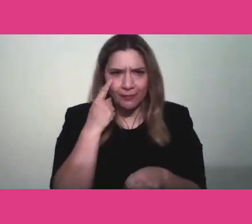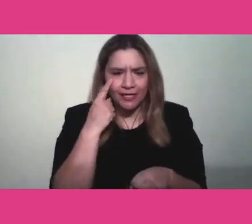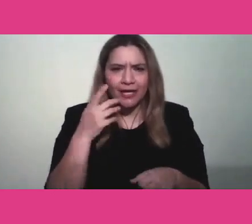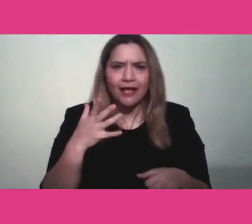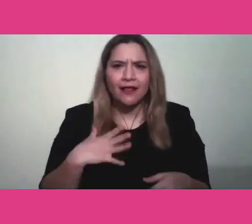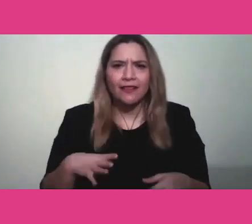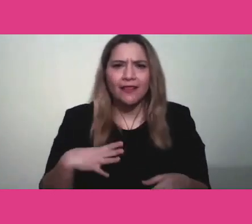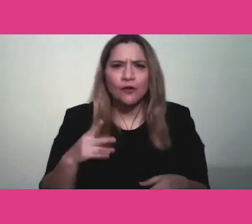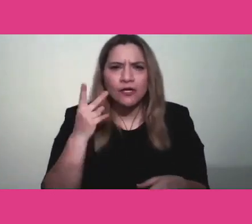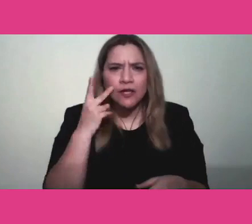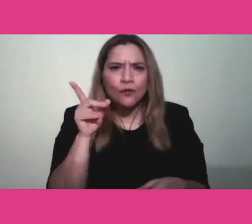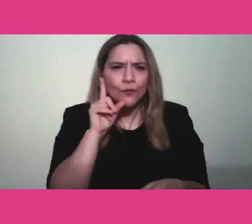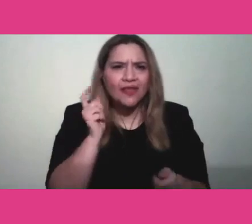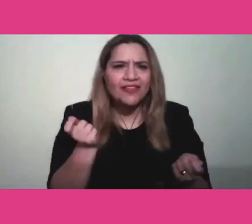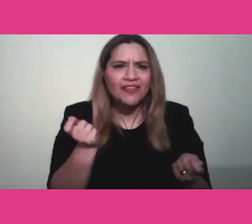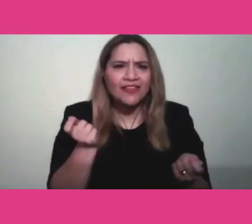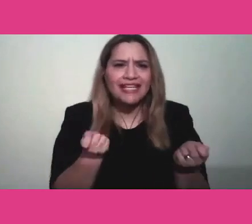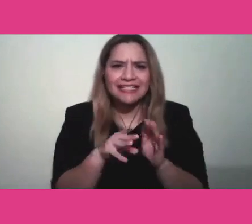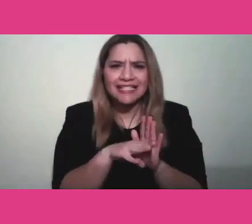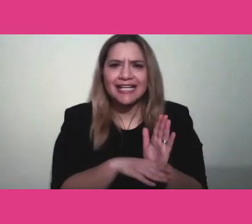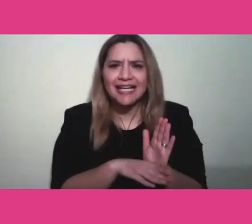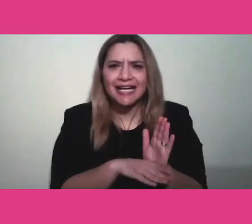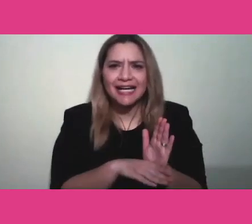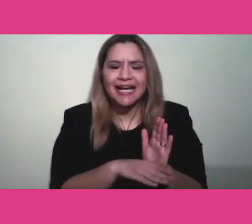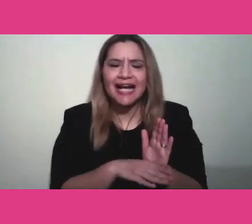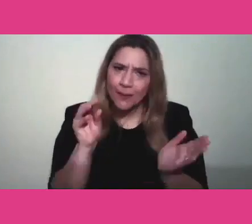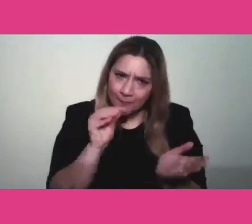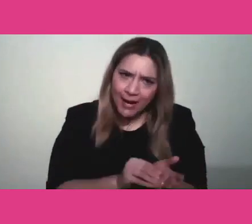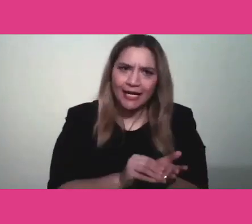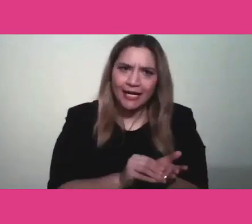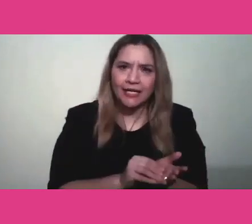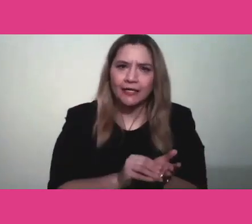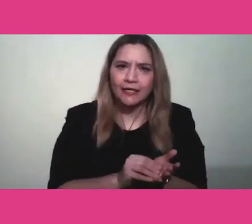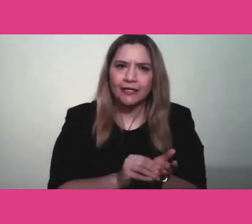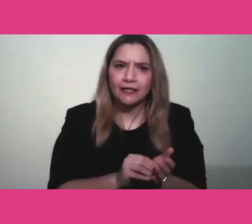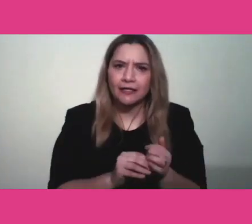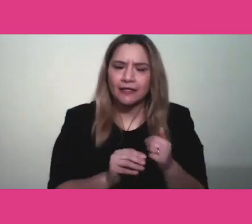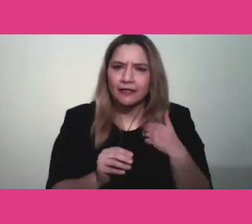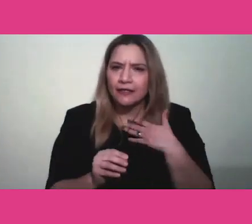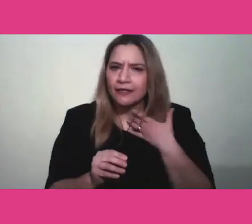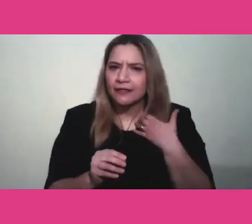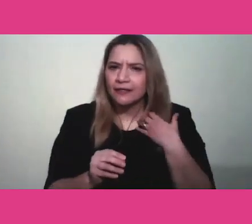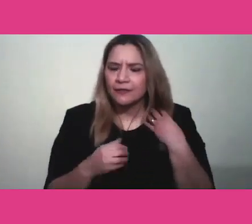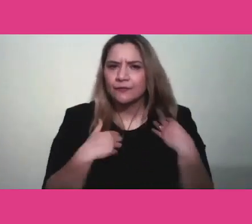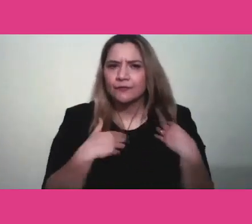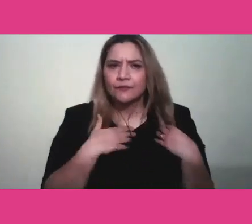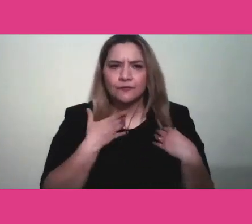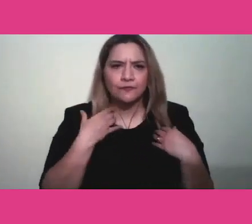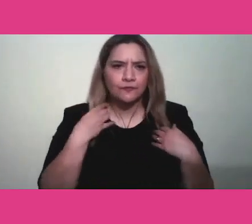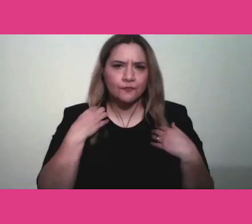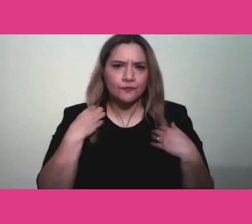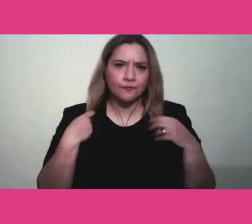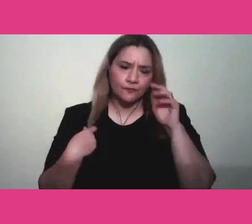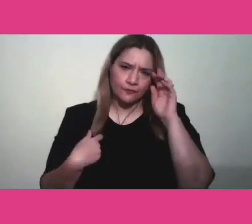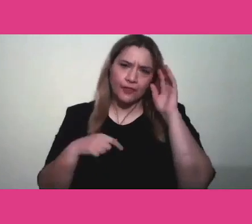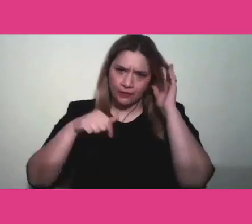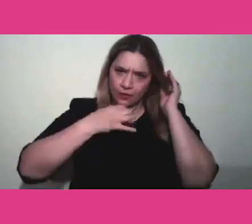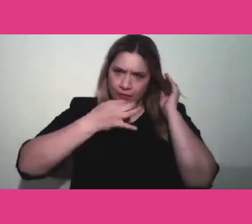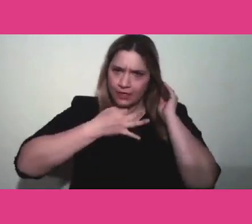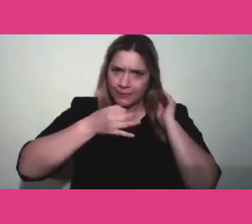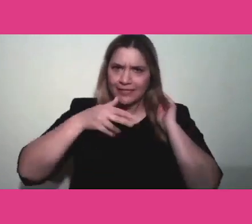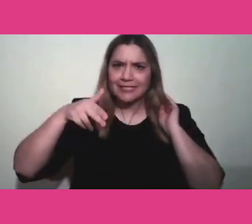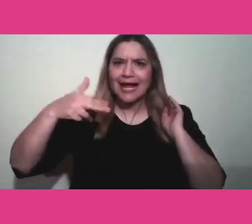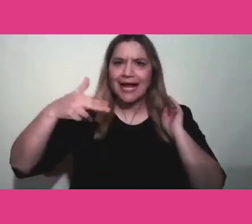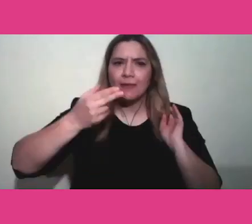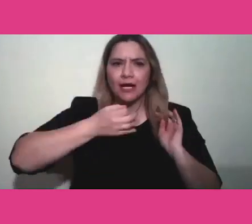την διαχειρίστρια του έργου μας ξανά ως co-host, ώστε να μπορέσει να ανοίξει το μικρόφωνο και την κάμερά